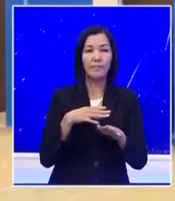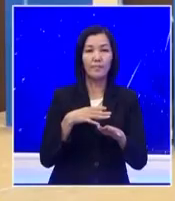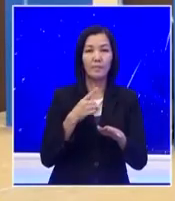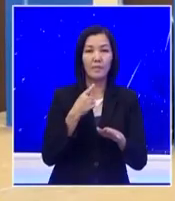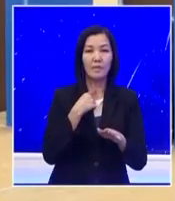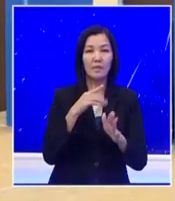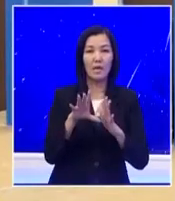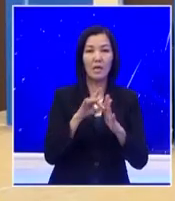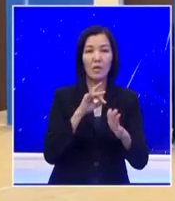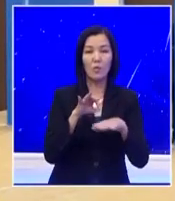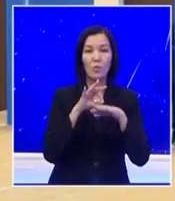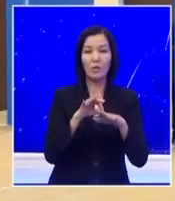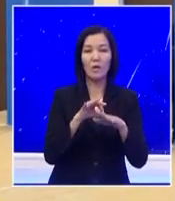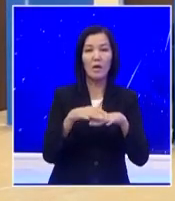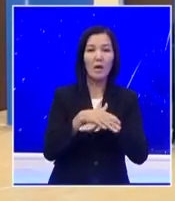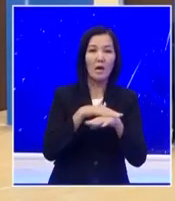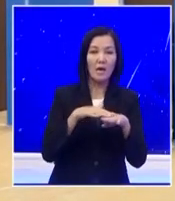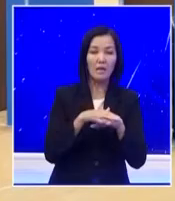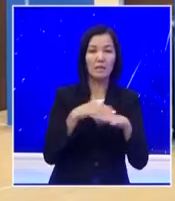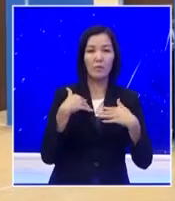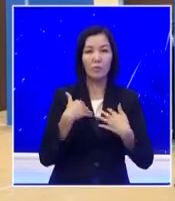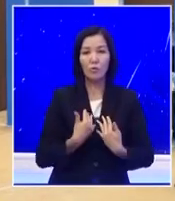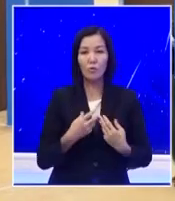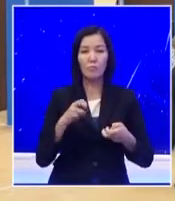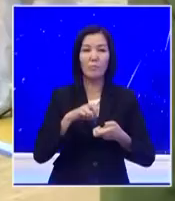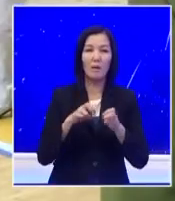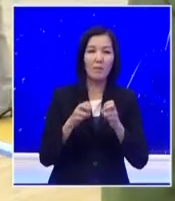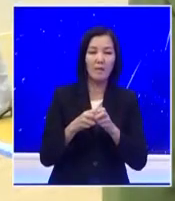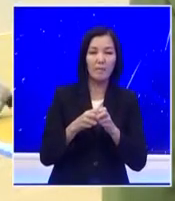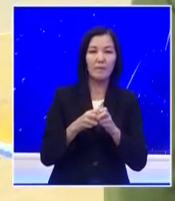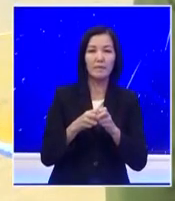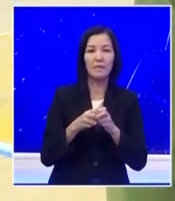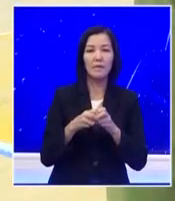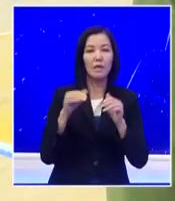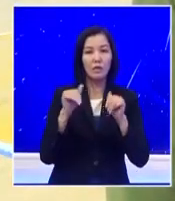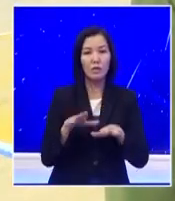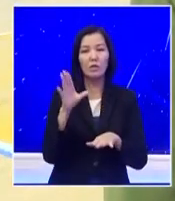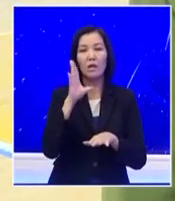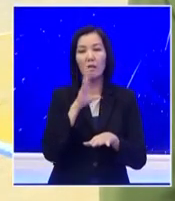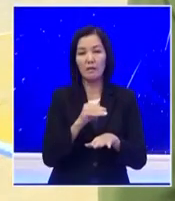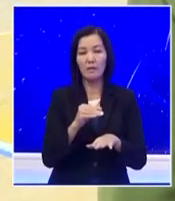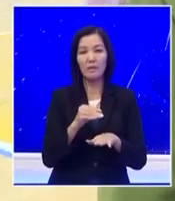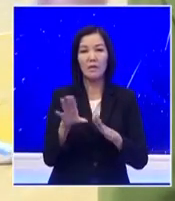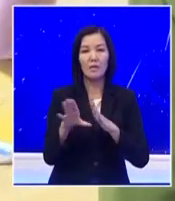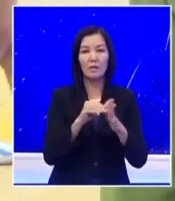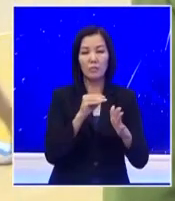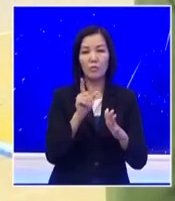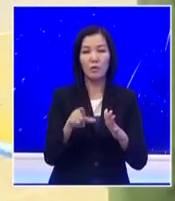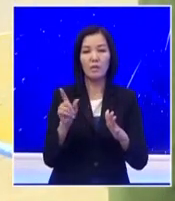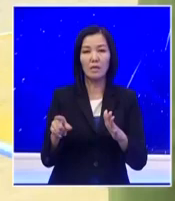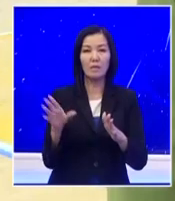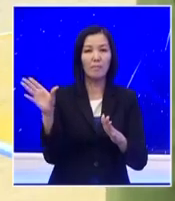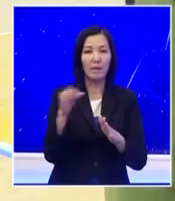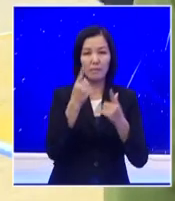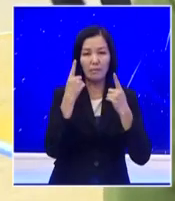атыр. Халықтың мұңын мұңдап, жоғын жоқтап, жоғары жаққа жеткізіп отыратын осы депутат екенін